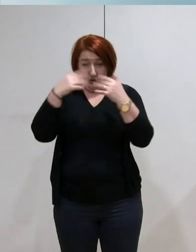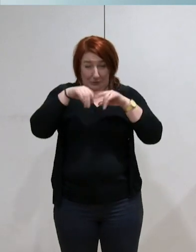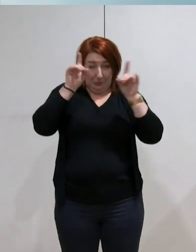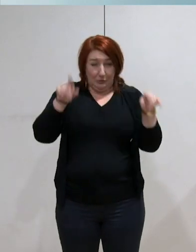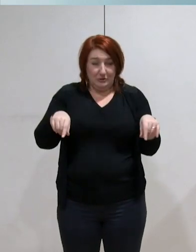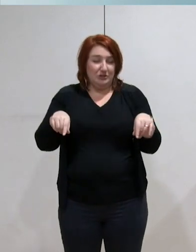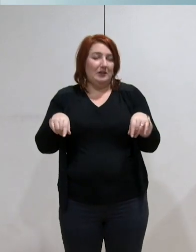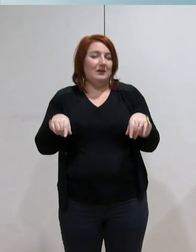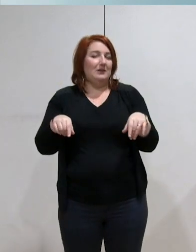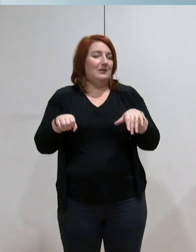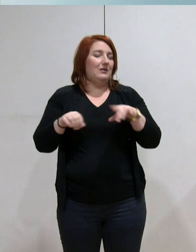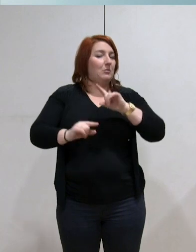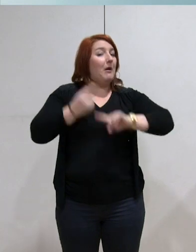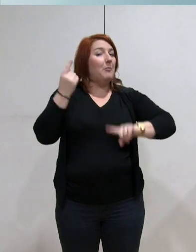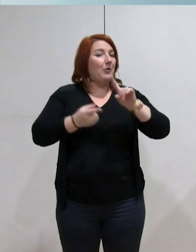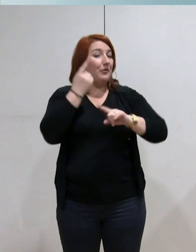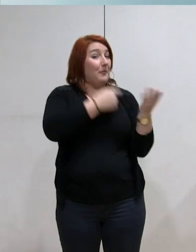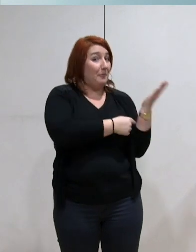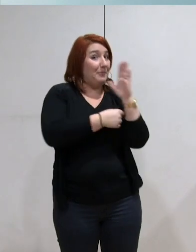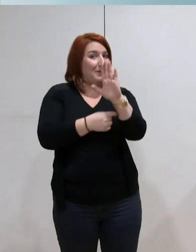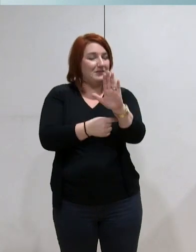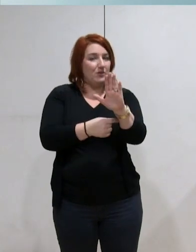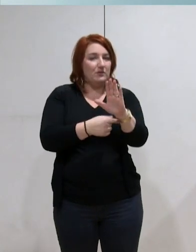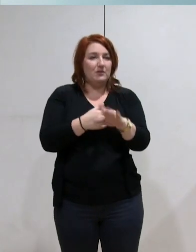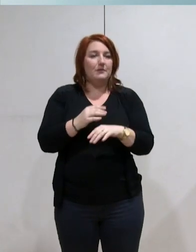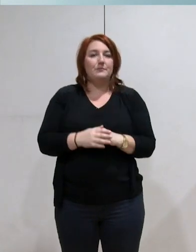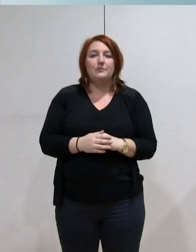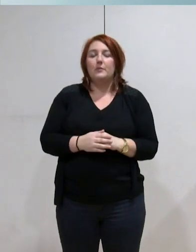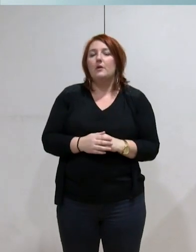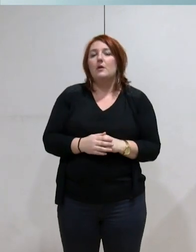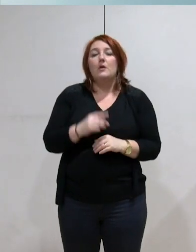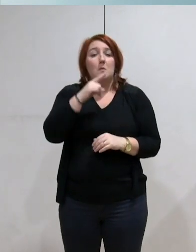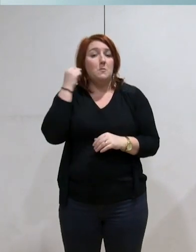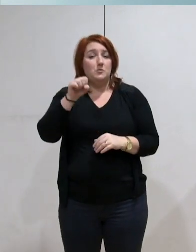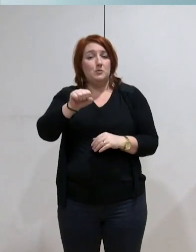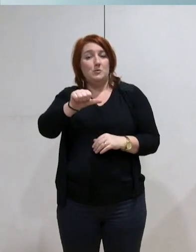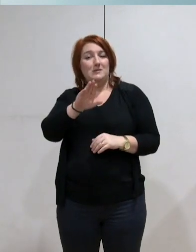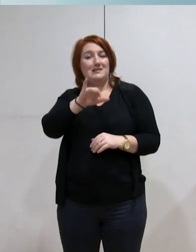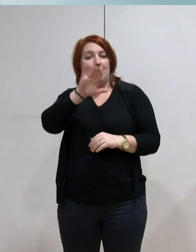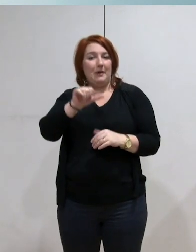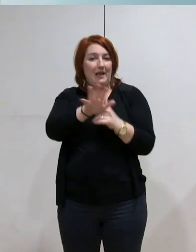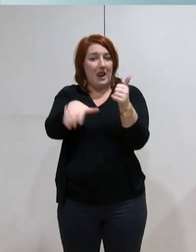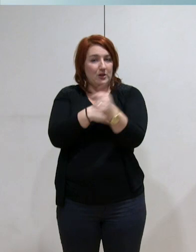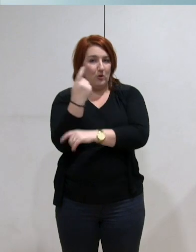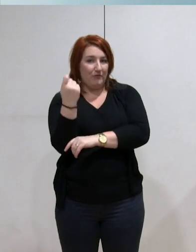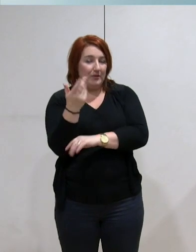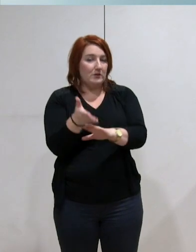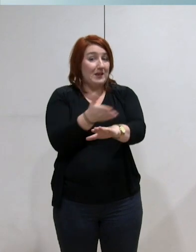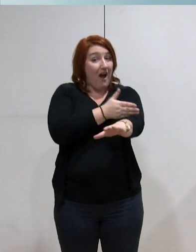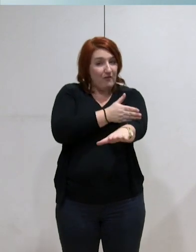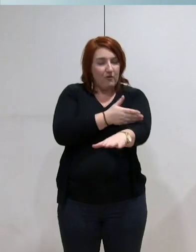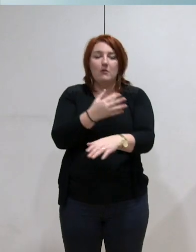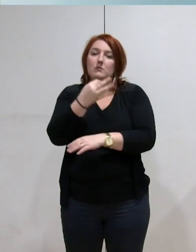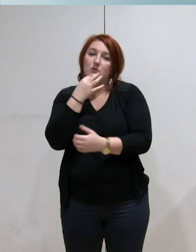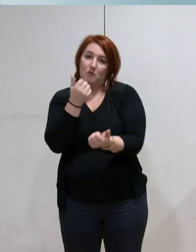principaux de ce budget avec Hakim Sabri adjoint aux finances je vous propose de